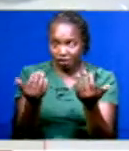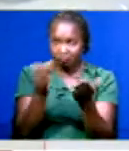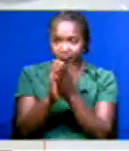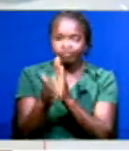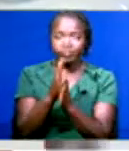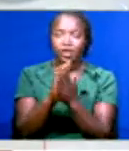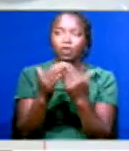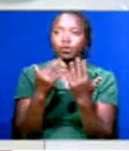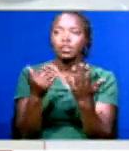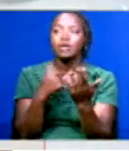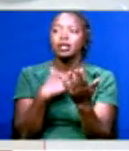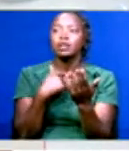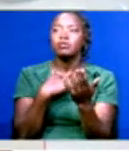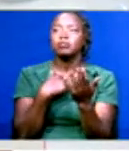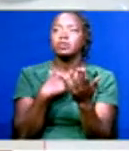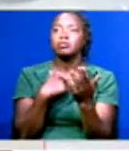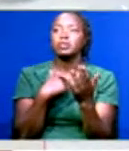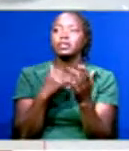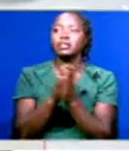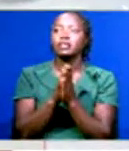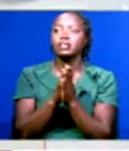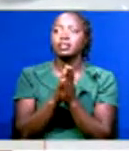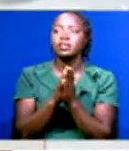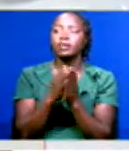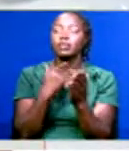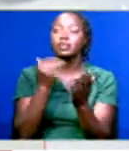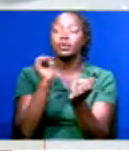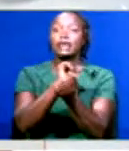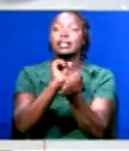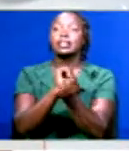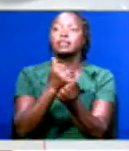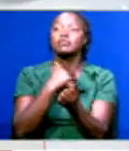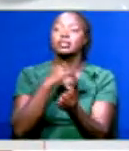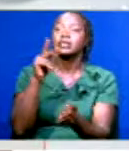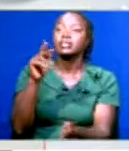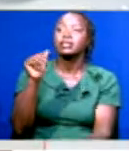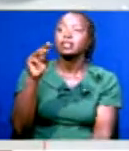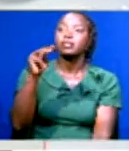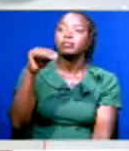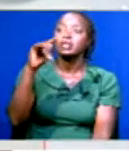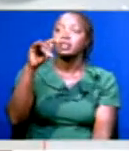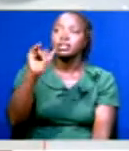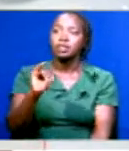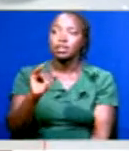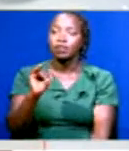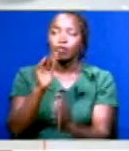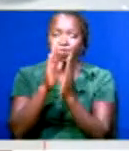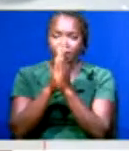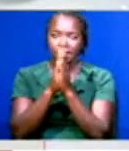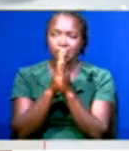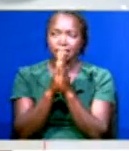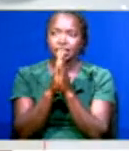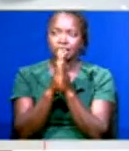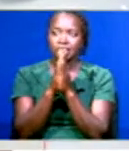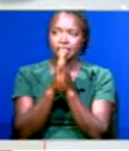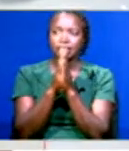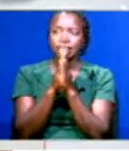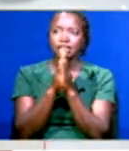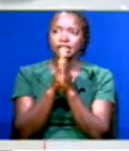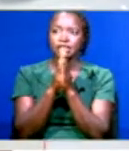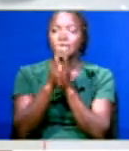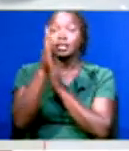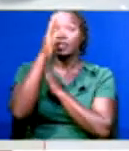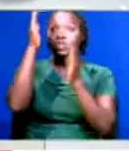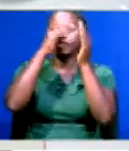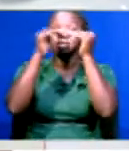Mimi mwenyewe walikuwa wamenipangia niende hapa kamiti. Lakini kwa sababu ya maombi na iko Mungu